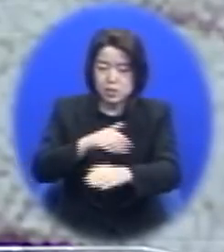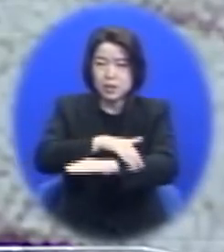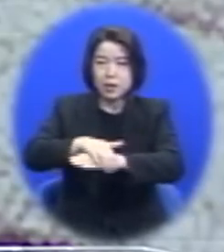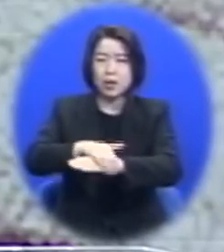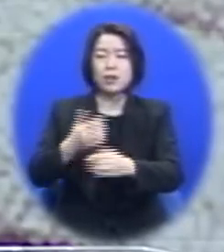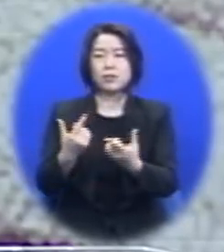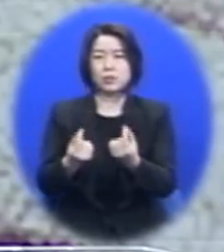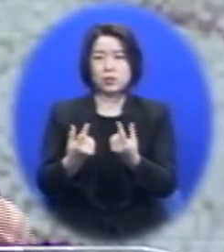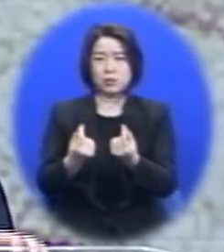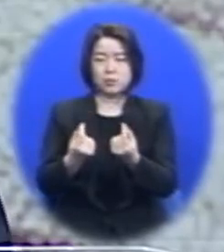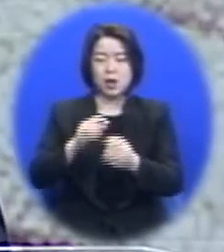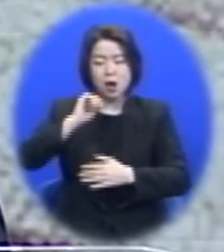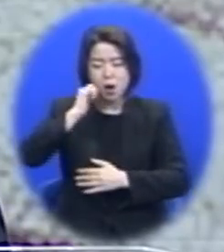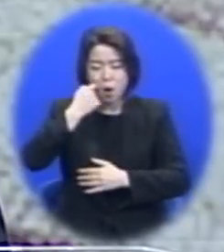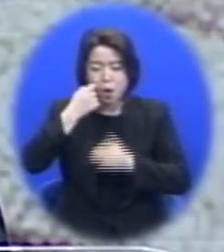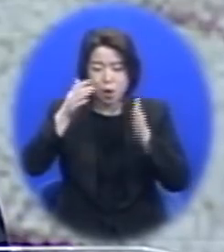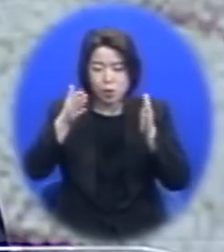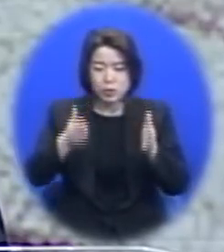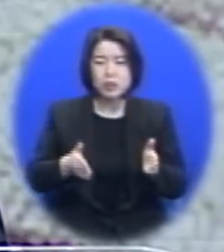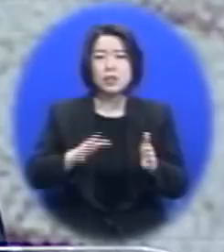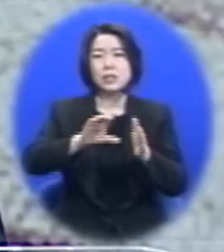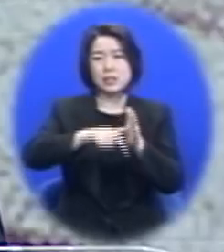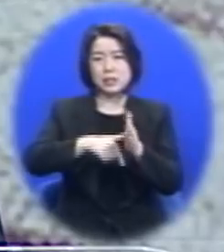어려웠던 시절을 보냈습니다